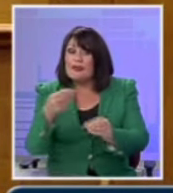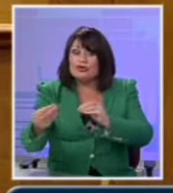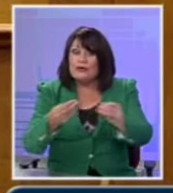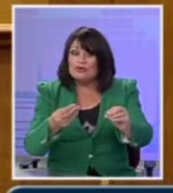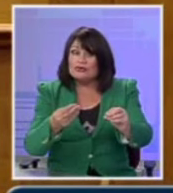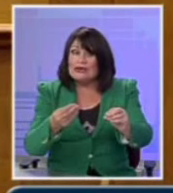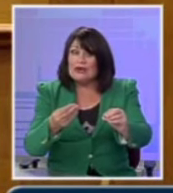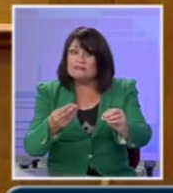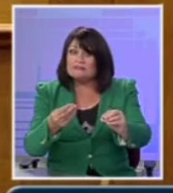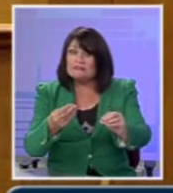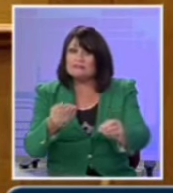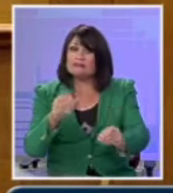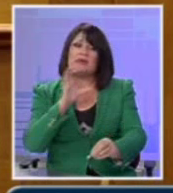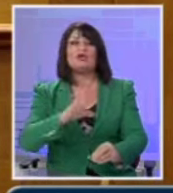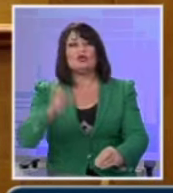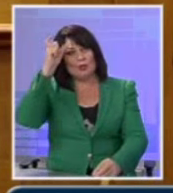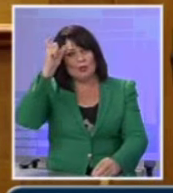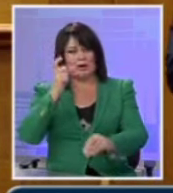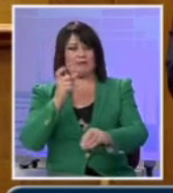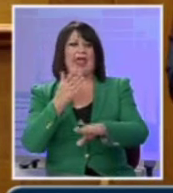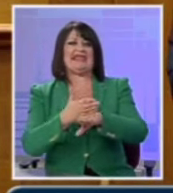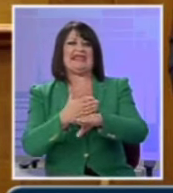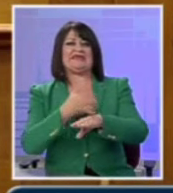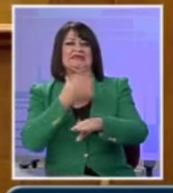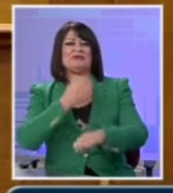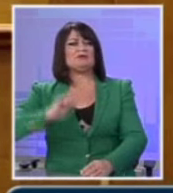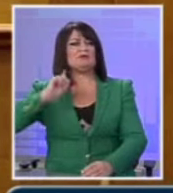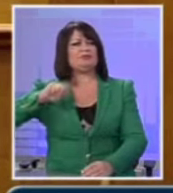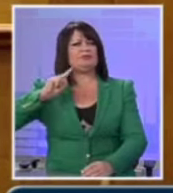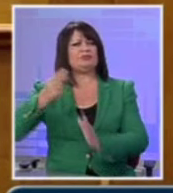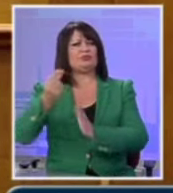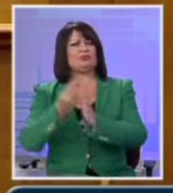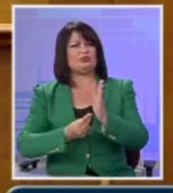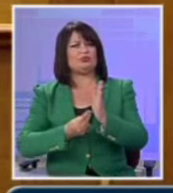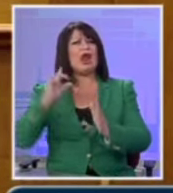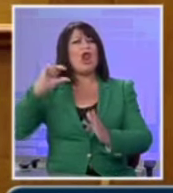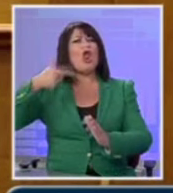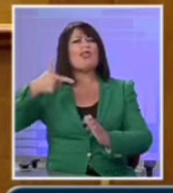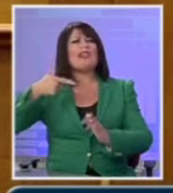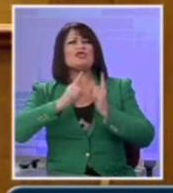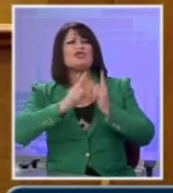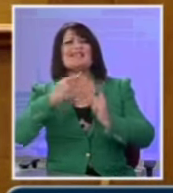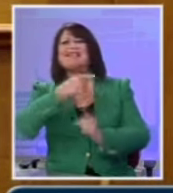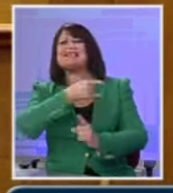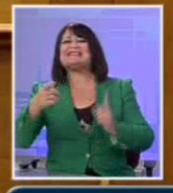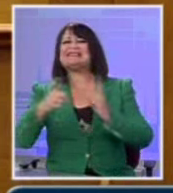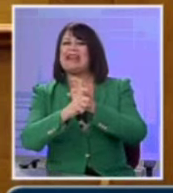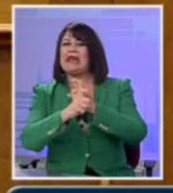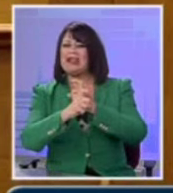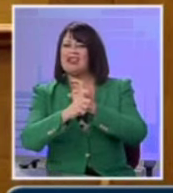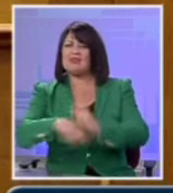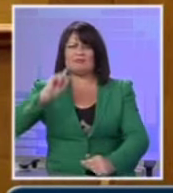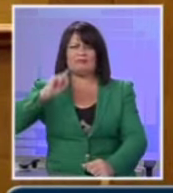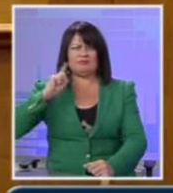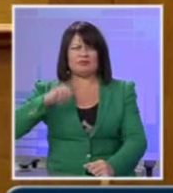δυνάμεις, και πριν απ' όλα εννοώ εδώ την Τουρκία, παραβιάσανε πολλαπλώς τις συνθήκες του Λονδίνου και της Ζυρίχης και δεν δικαιούνται να